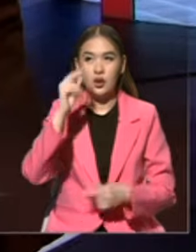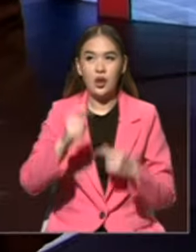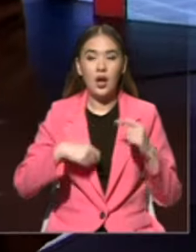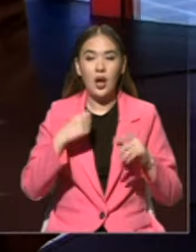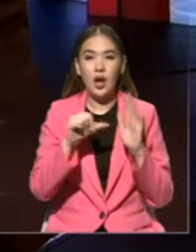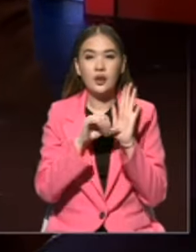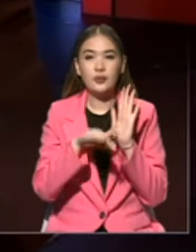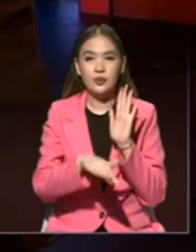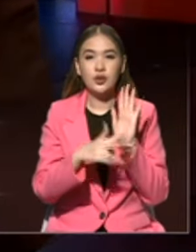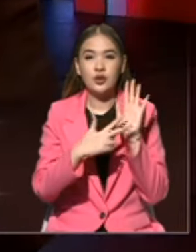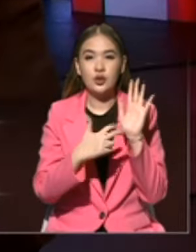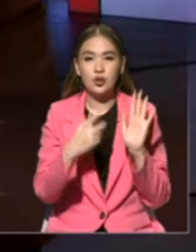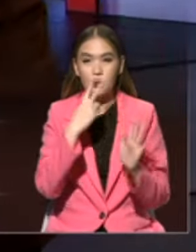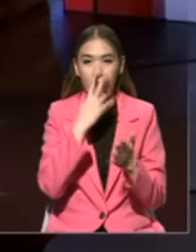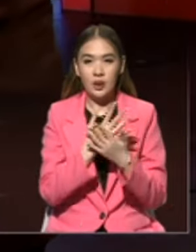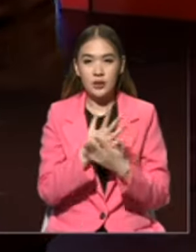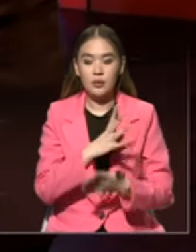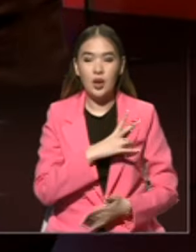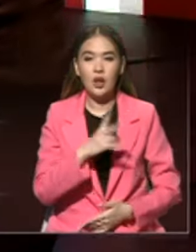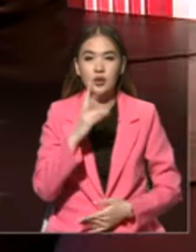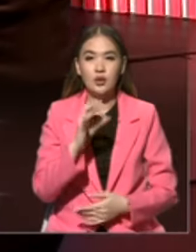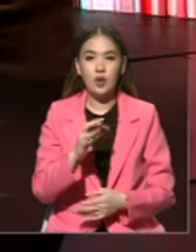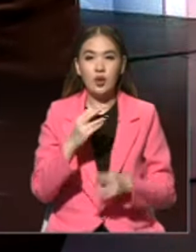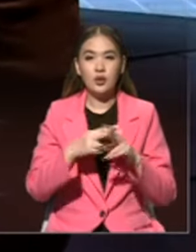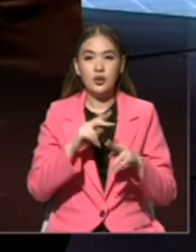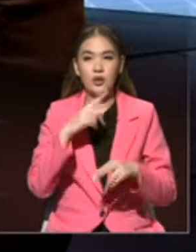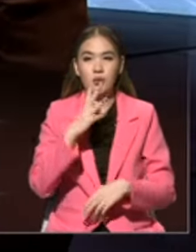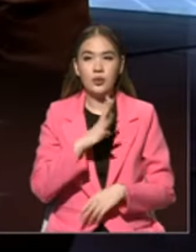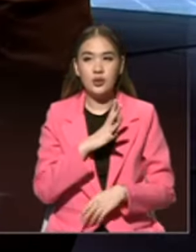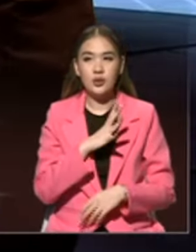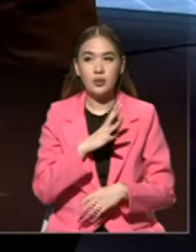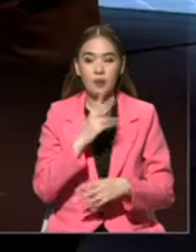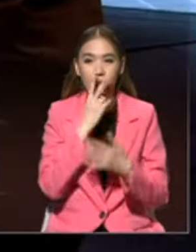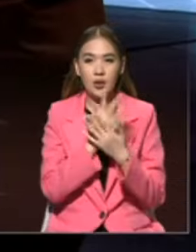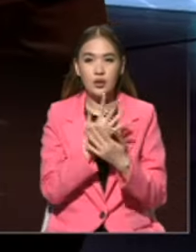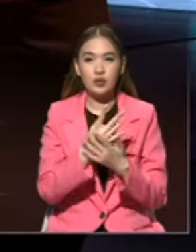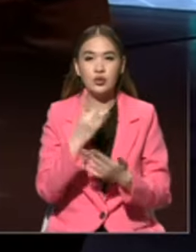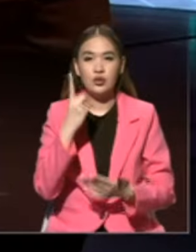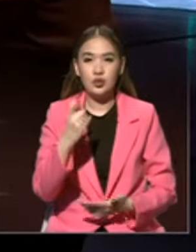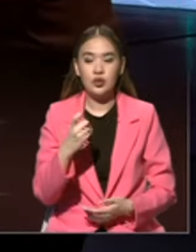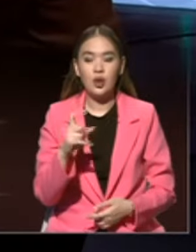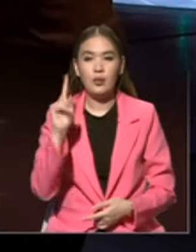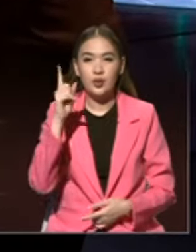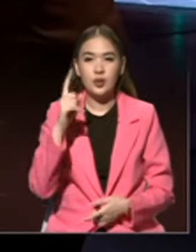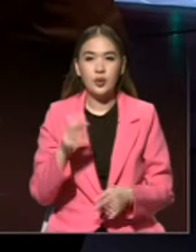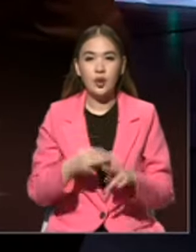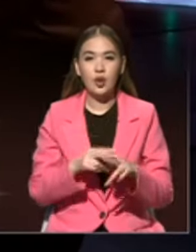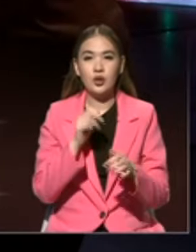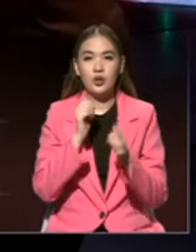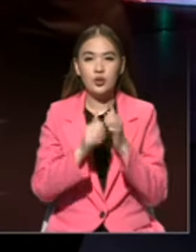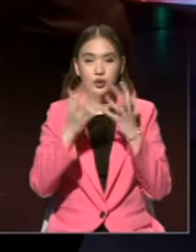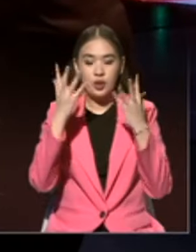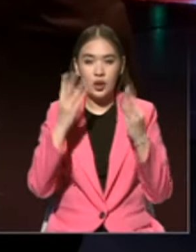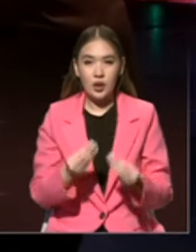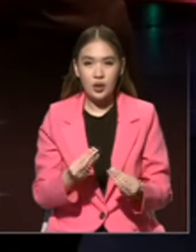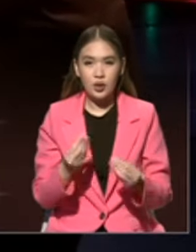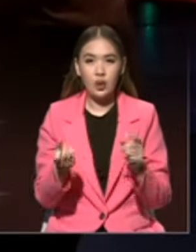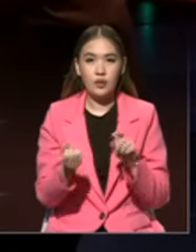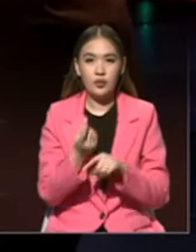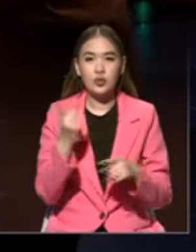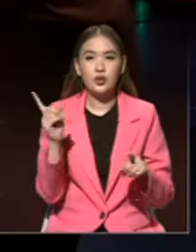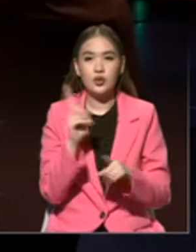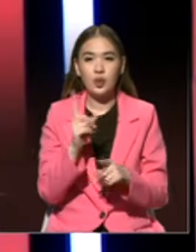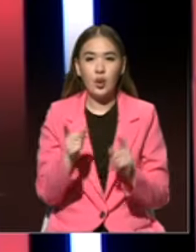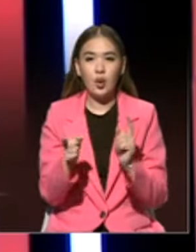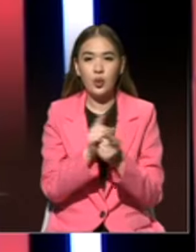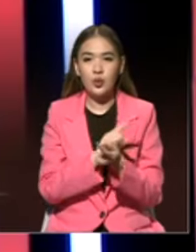көрсетілген еді. Ал осыған дейін бізде 8100 деп айтылған көрсетіліп. Неге мәліметтер күн санап нақтыланып жатыр ма? Жоқ әлде неге осында